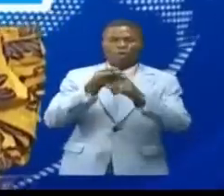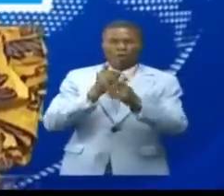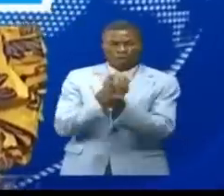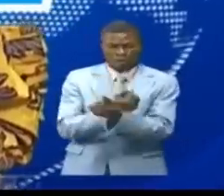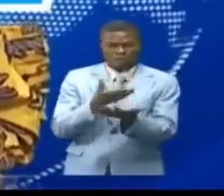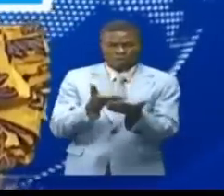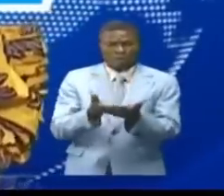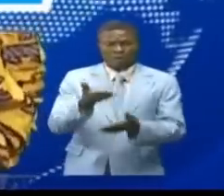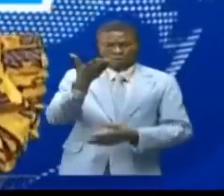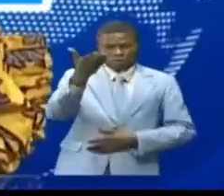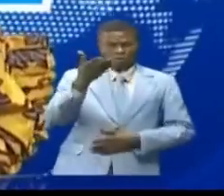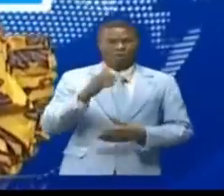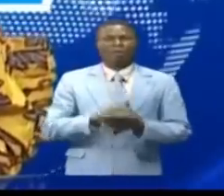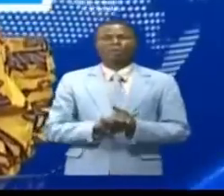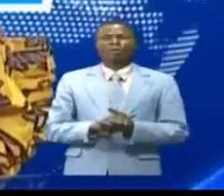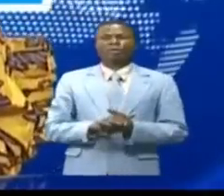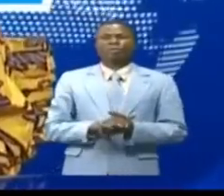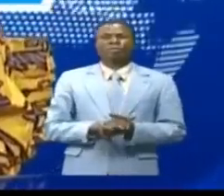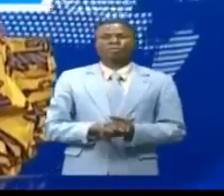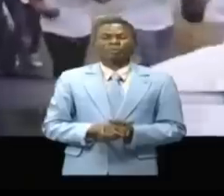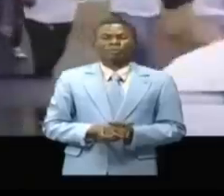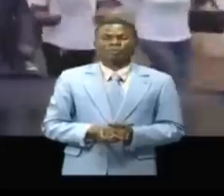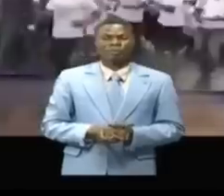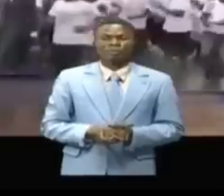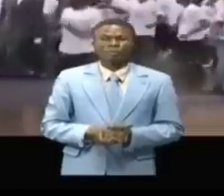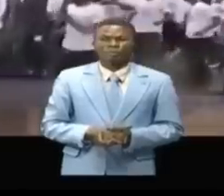respecté. Regardez.